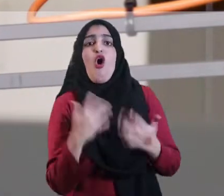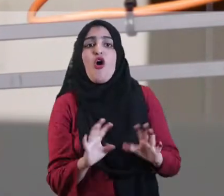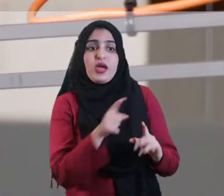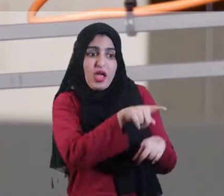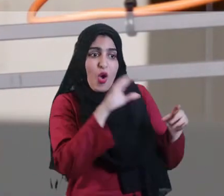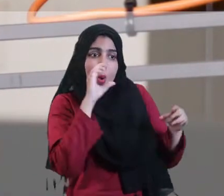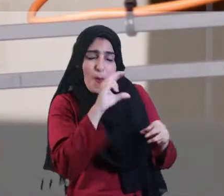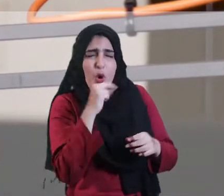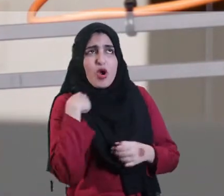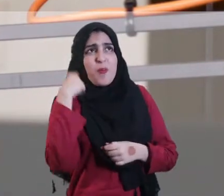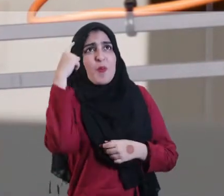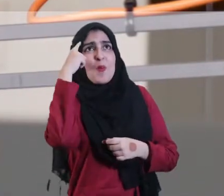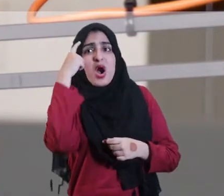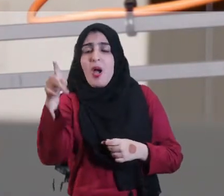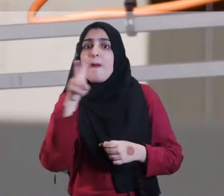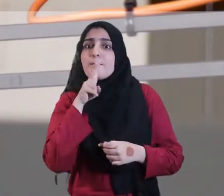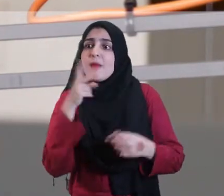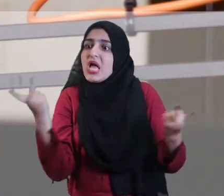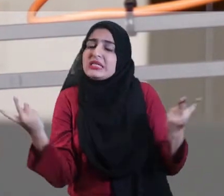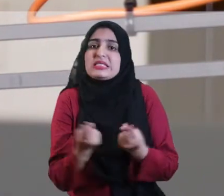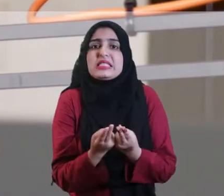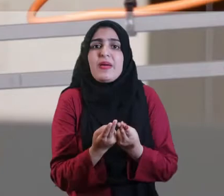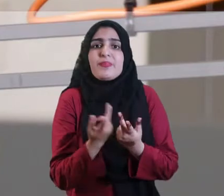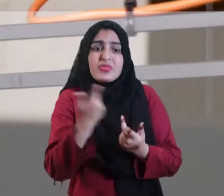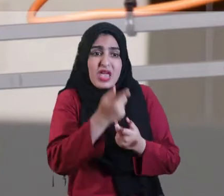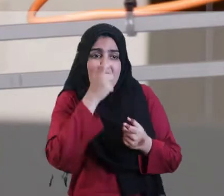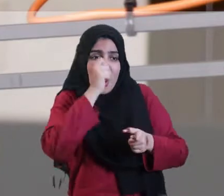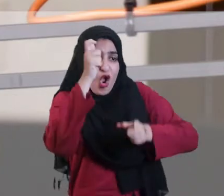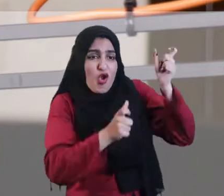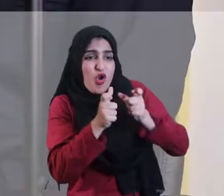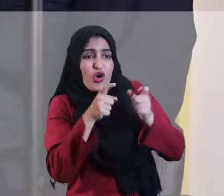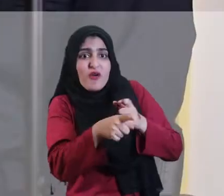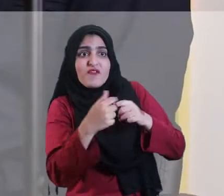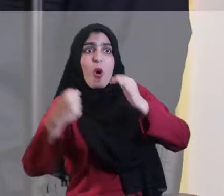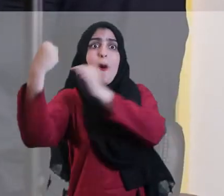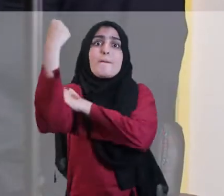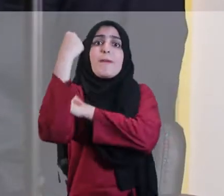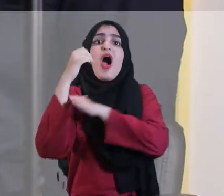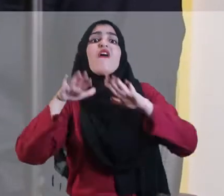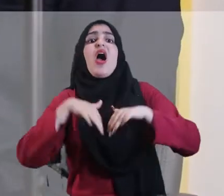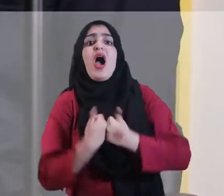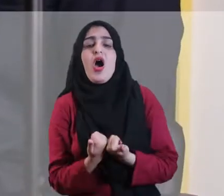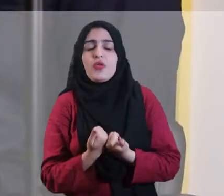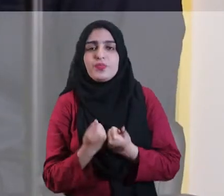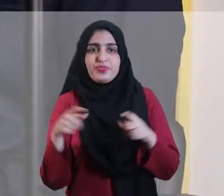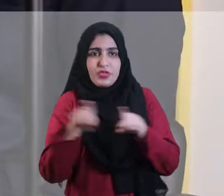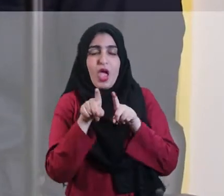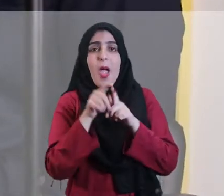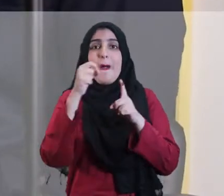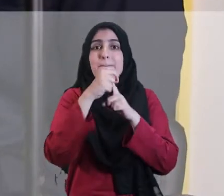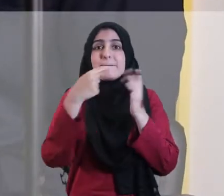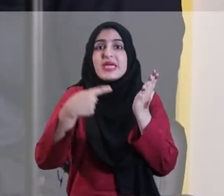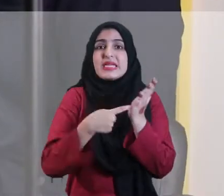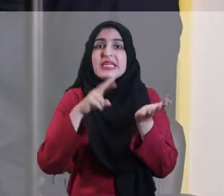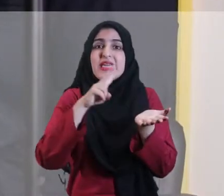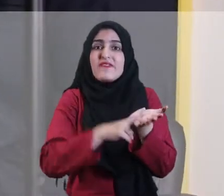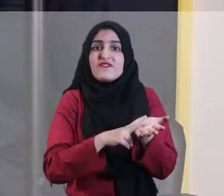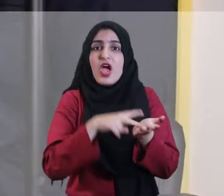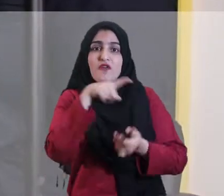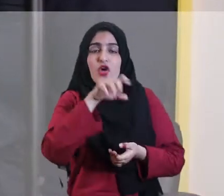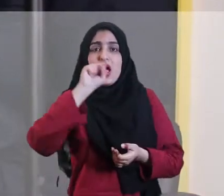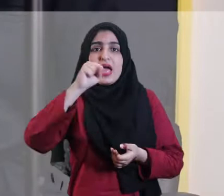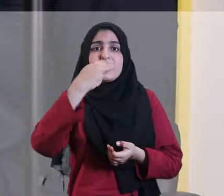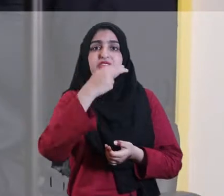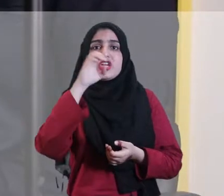क्वॉड्रिलैटरल यह दोनों छोटे लिटिल पीपल कौन है हालांकि डिपार्टमेंट पावर और पीढ़ी में कि आपने भारतीय टीम में शोएब